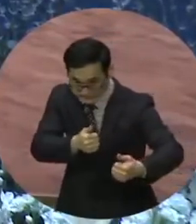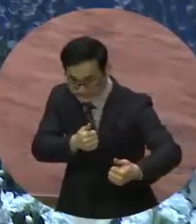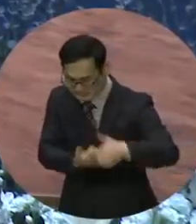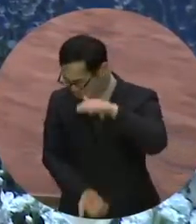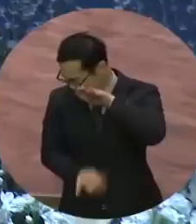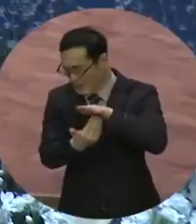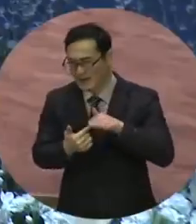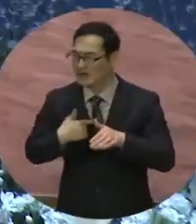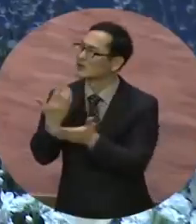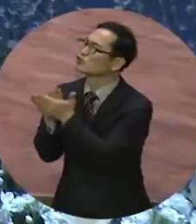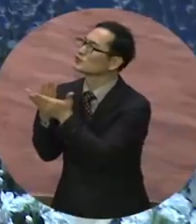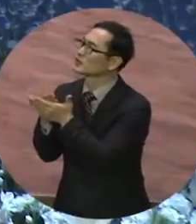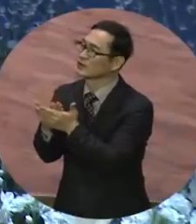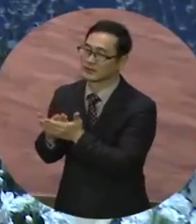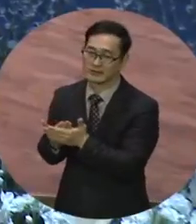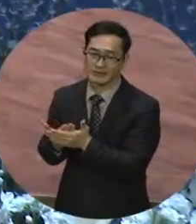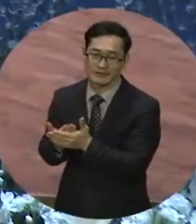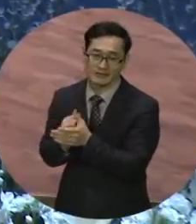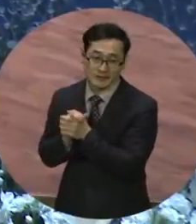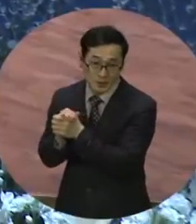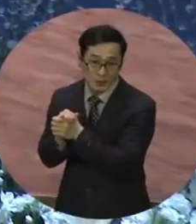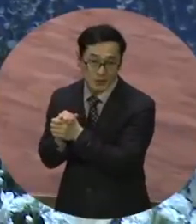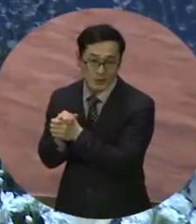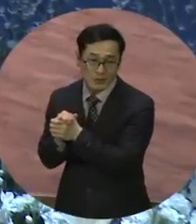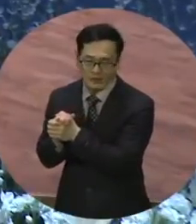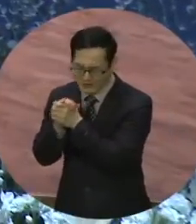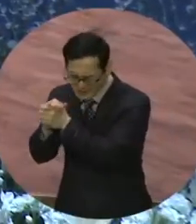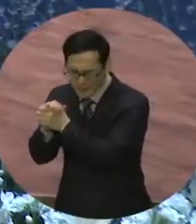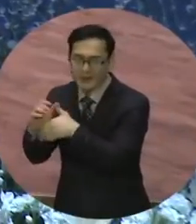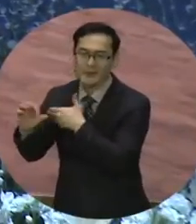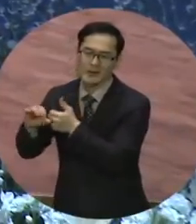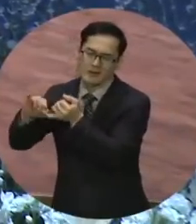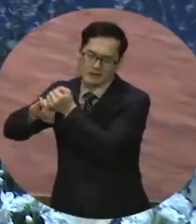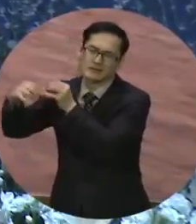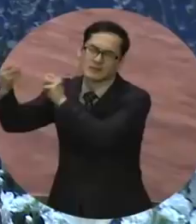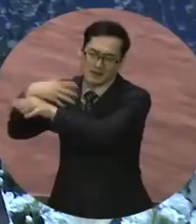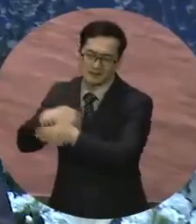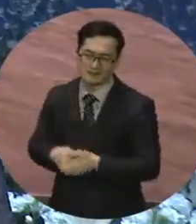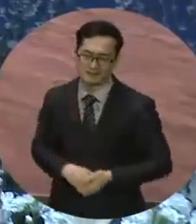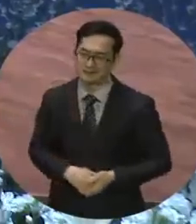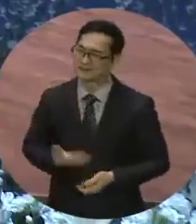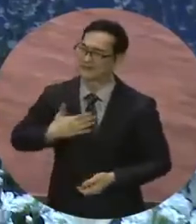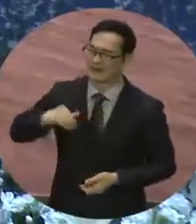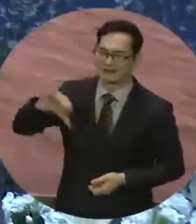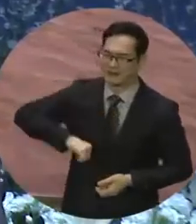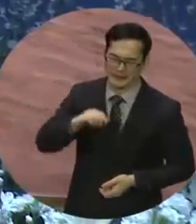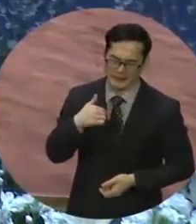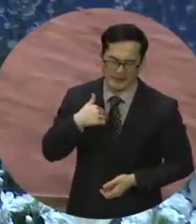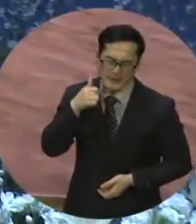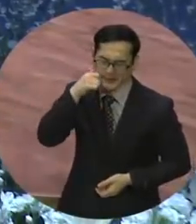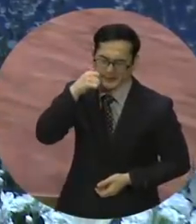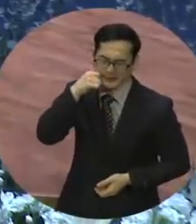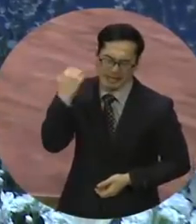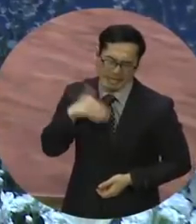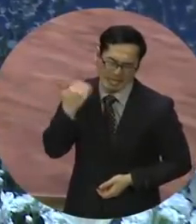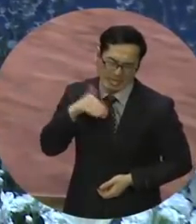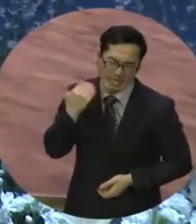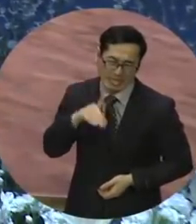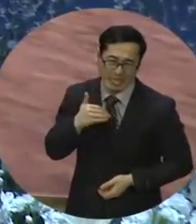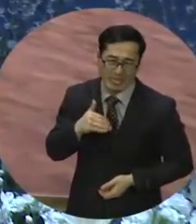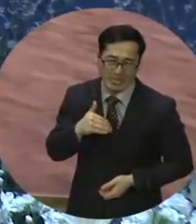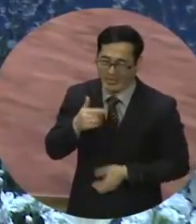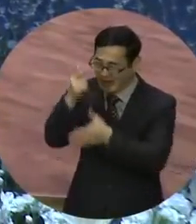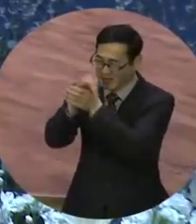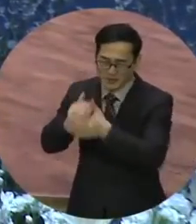하나님 하시면 하는 거예요. 믿음을 고백하면 하나님 받으시면 아유 뭐 나는 그래도 나는 못해. 그럼 믿음대로 안 되는 거예요. 그렇게